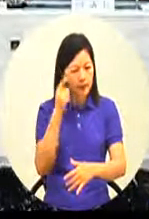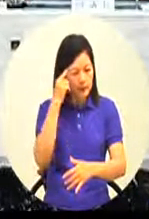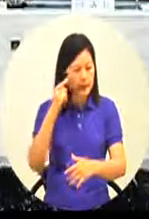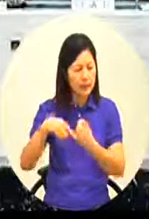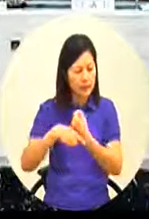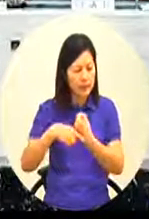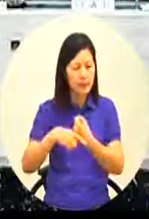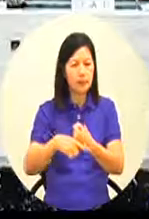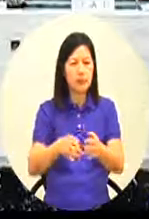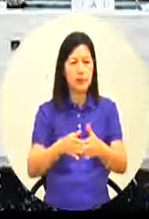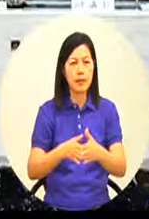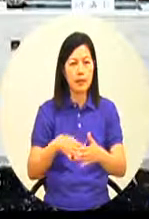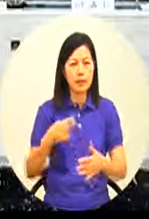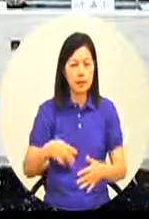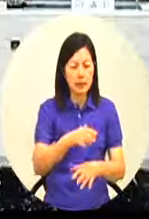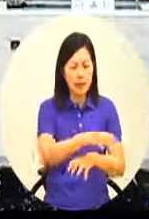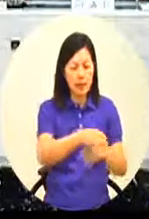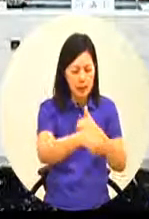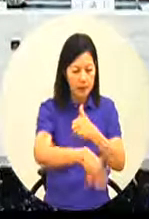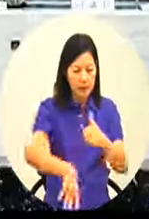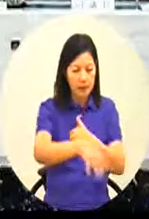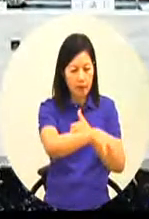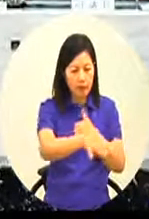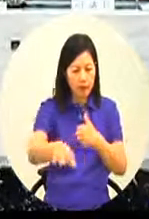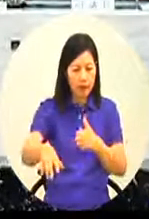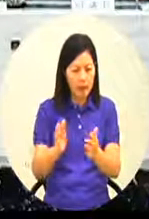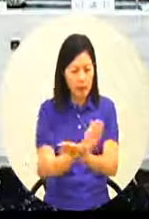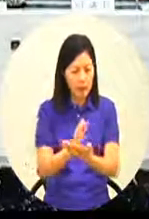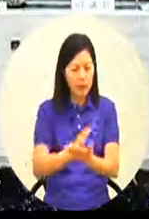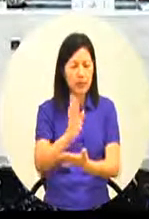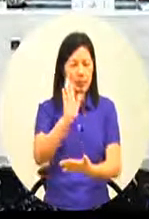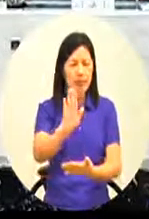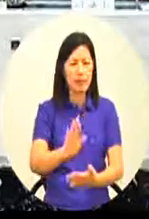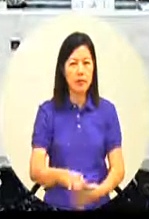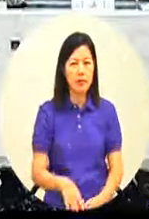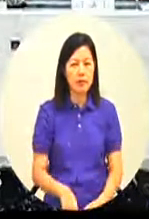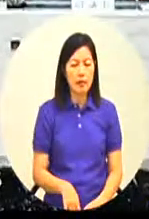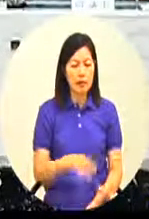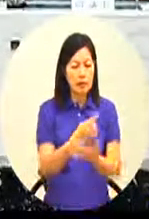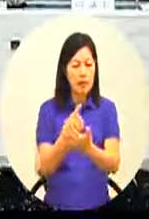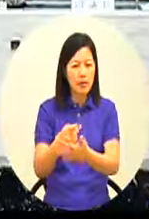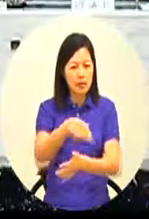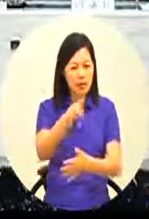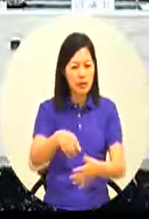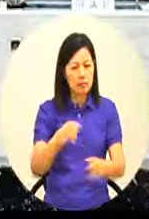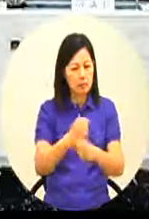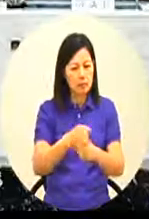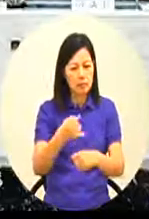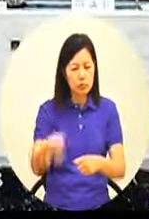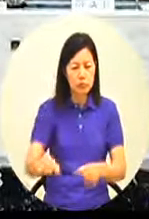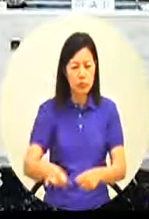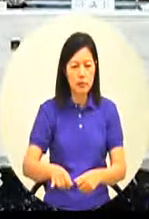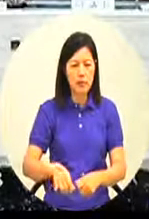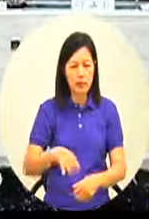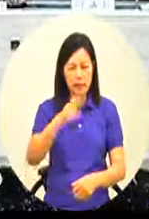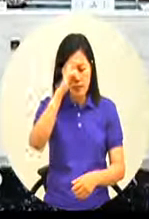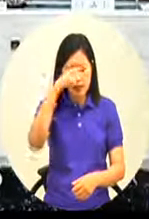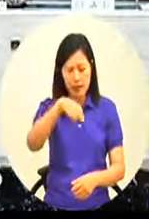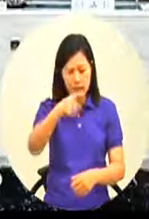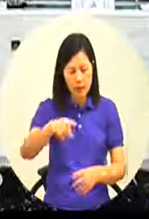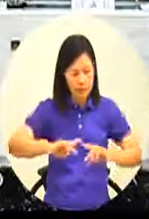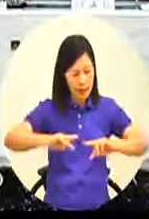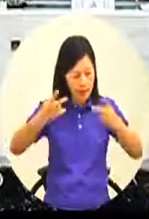对各局处的一个批评呐，那如果各位有做不好的地方，我们也请各位能够做修正